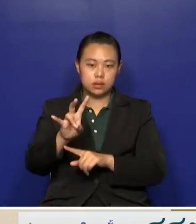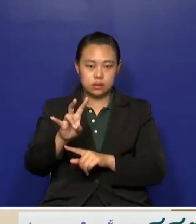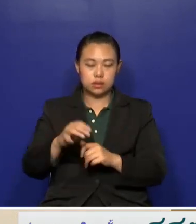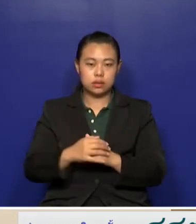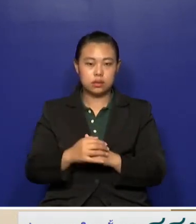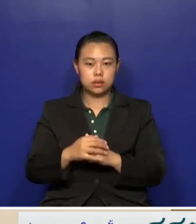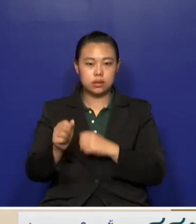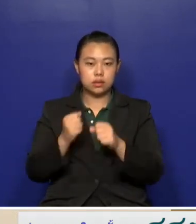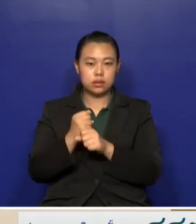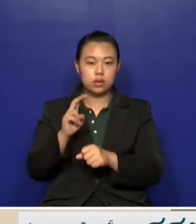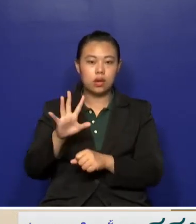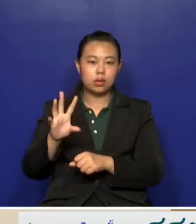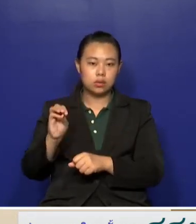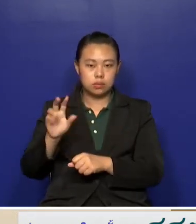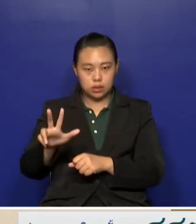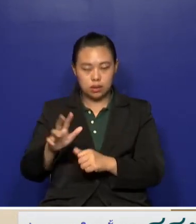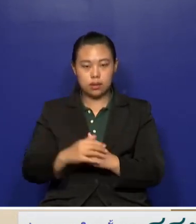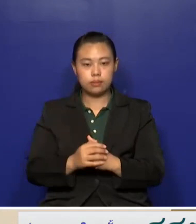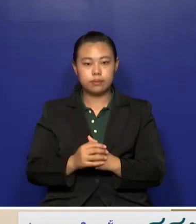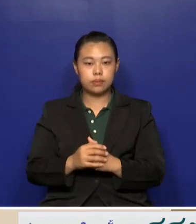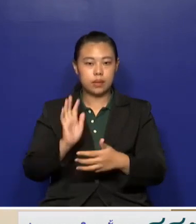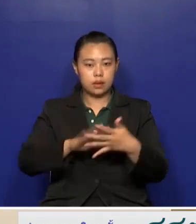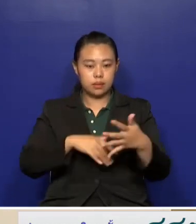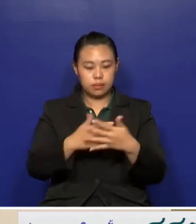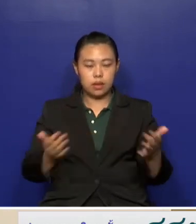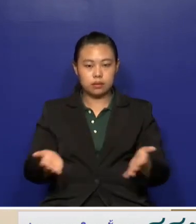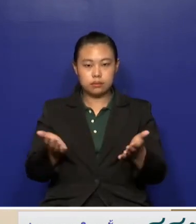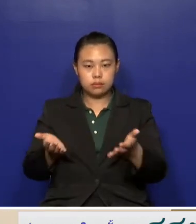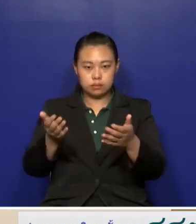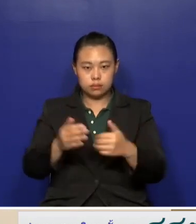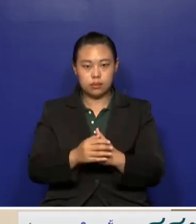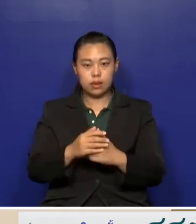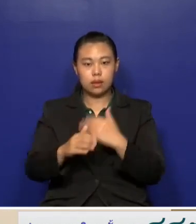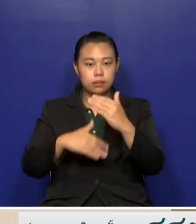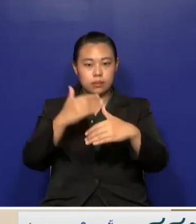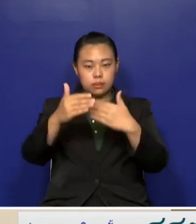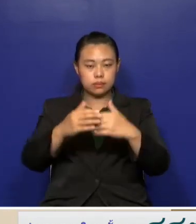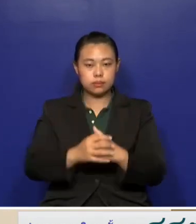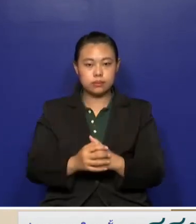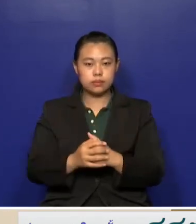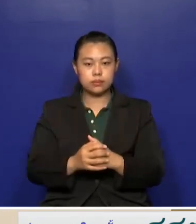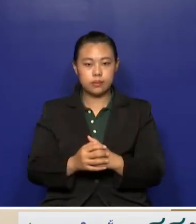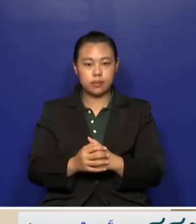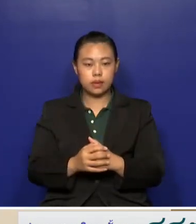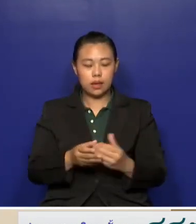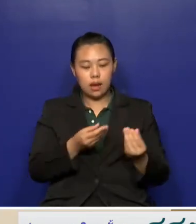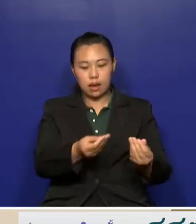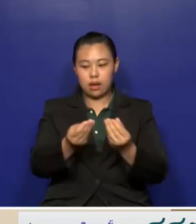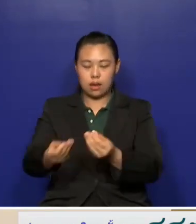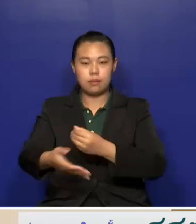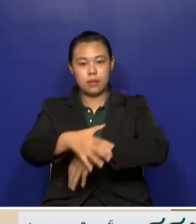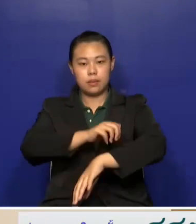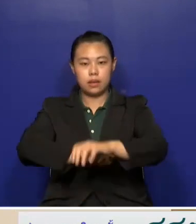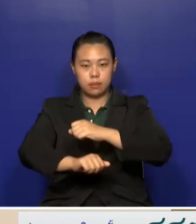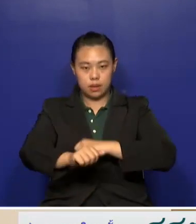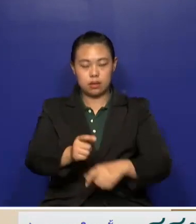การ ทำแผนขับเคลื่อนที่จะมีการถ่ายทอดขั้นตอนและวิธีการลงสู่หน่วยงานปฏิบัติให้เกิดผลในการขับเคลื่อนได้อย่างแท้